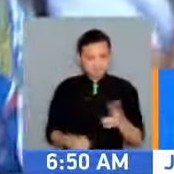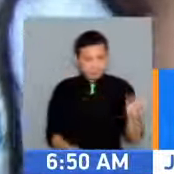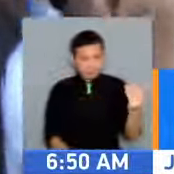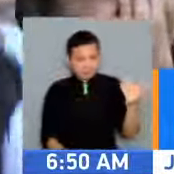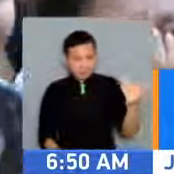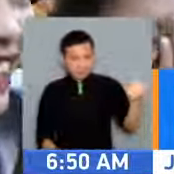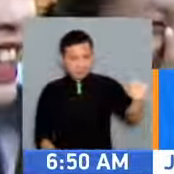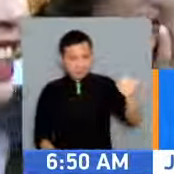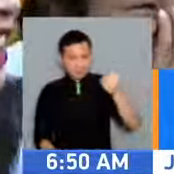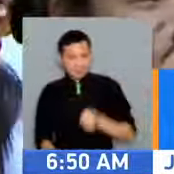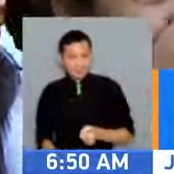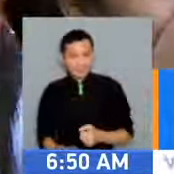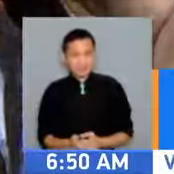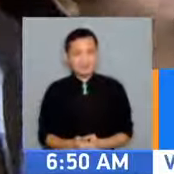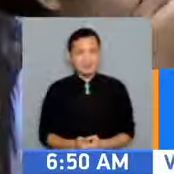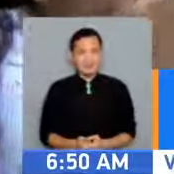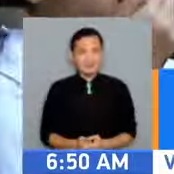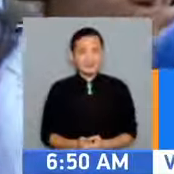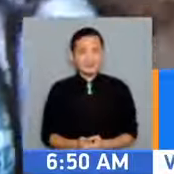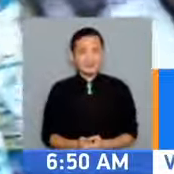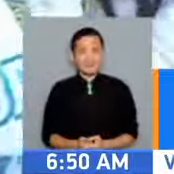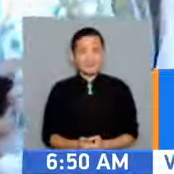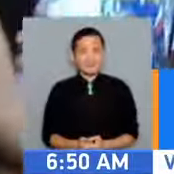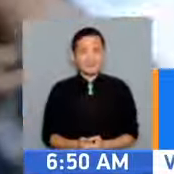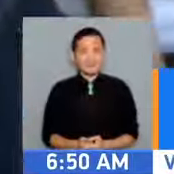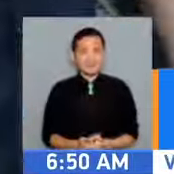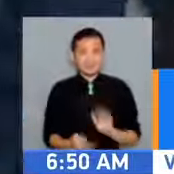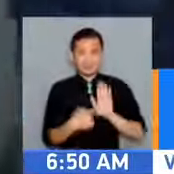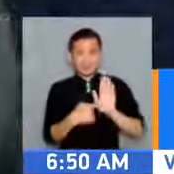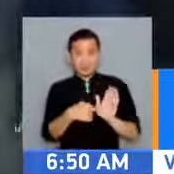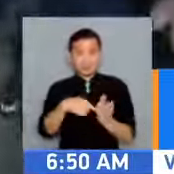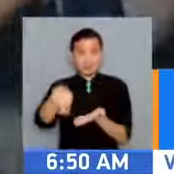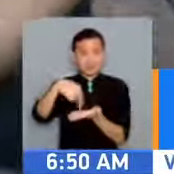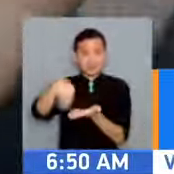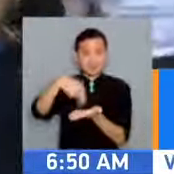Wait lang! Patayin lang energy! 3, 2, 1, go!